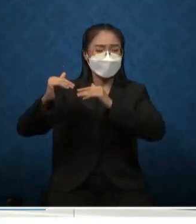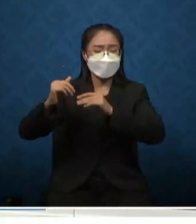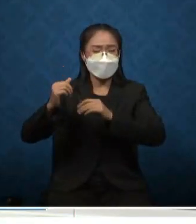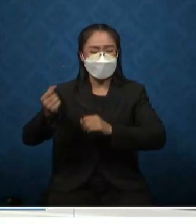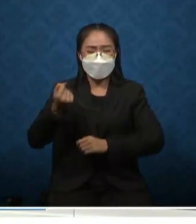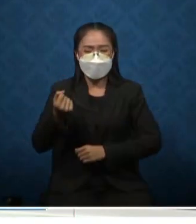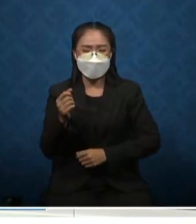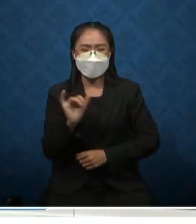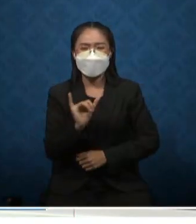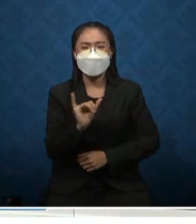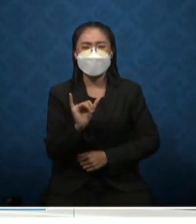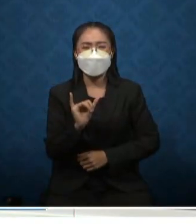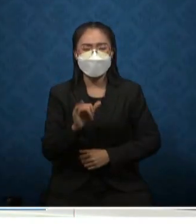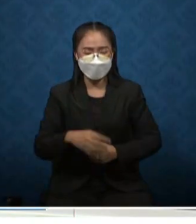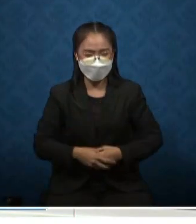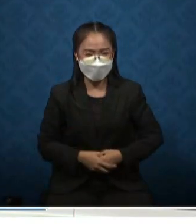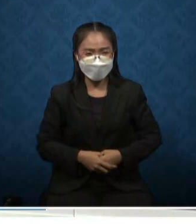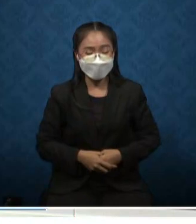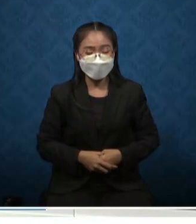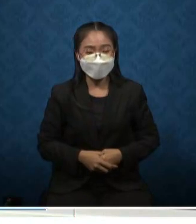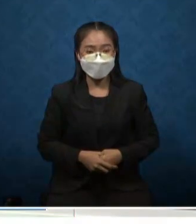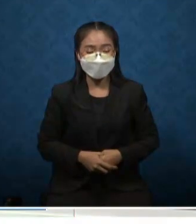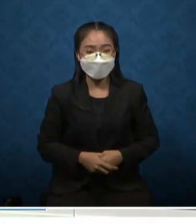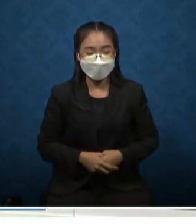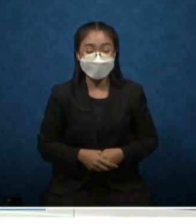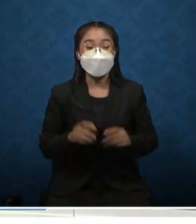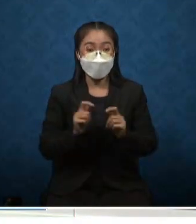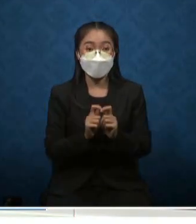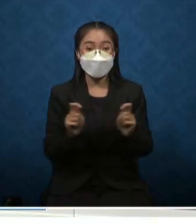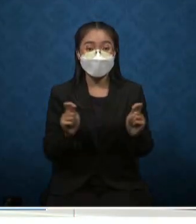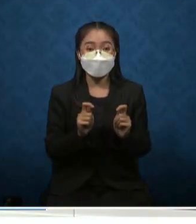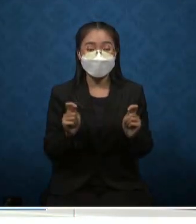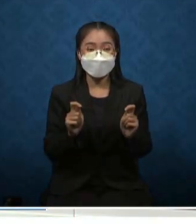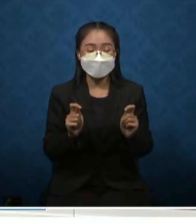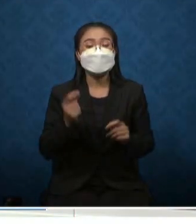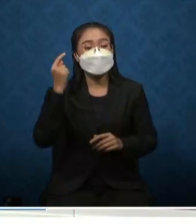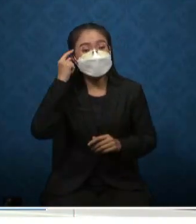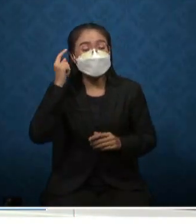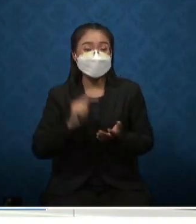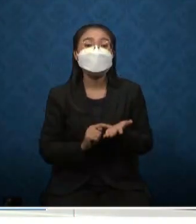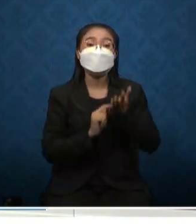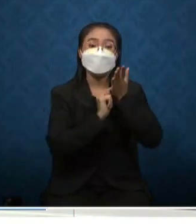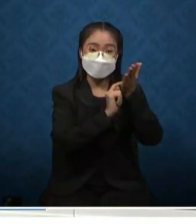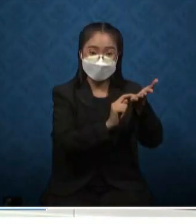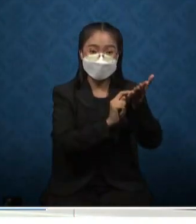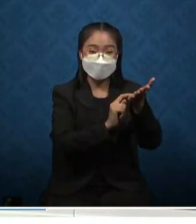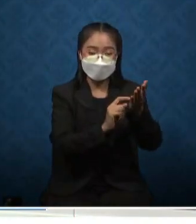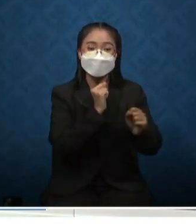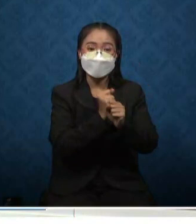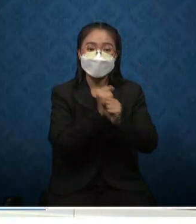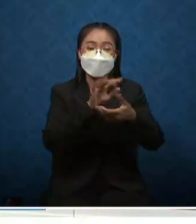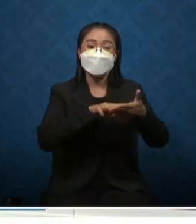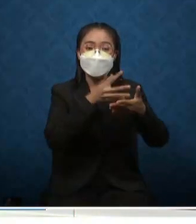เท่าที่ควรทั้งอนุกรรมาธิการจึงได้มีข้อเสนอต่อการนำแผนงาน